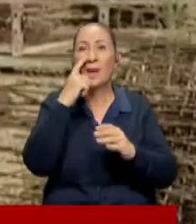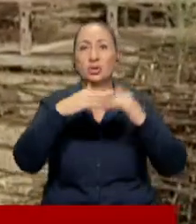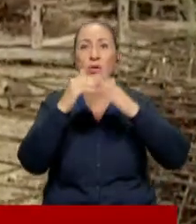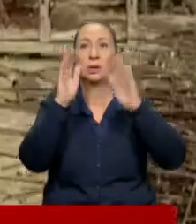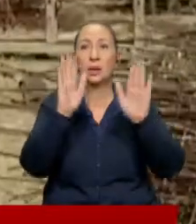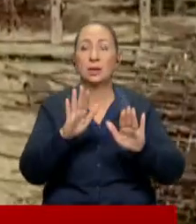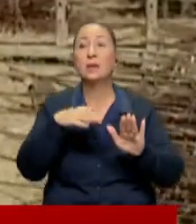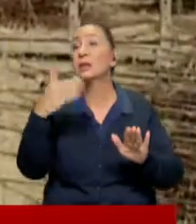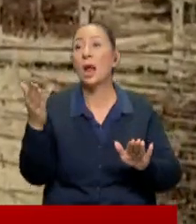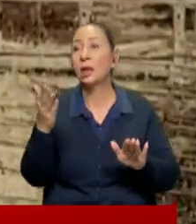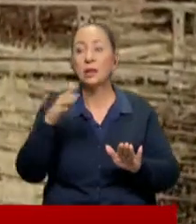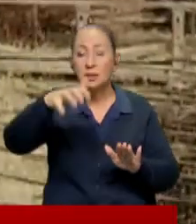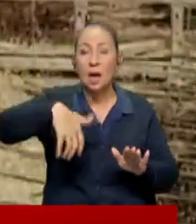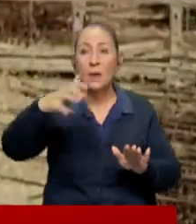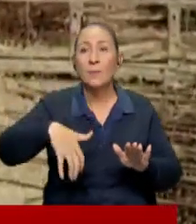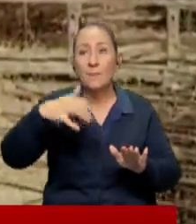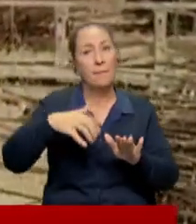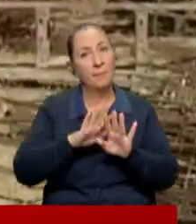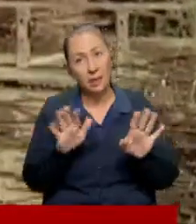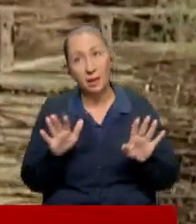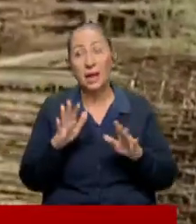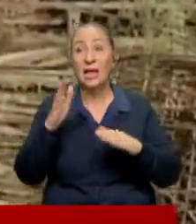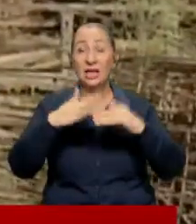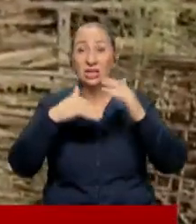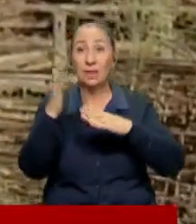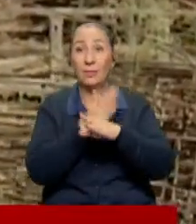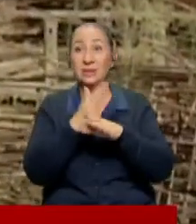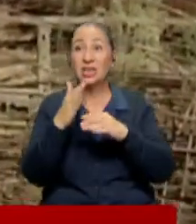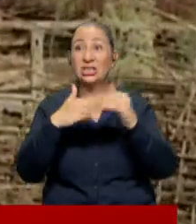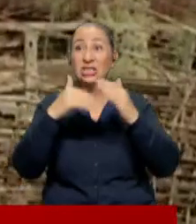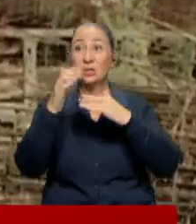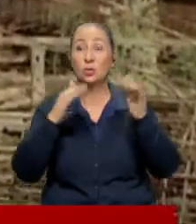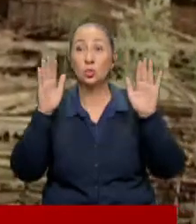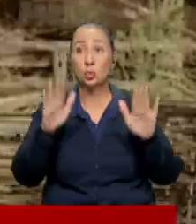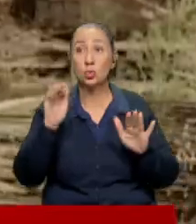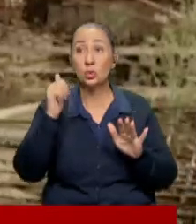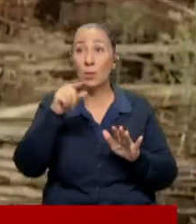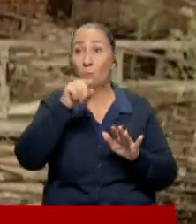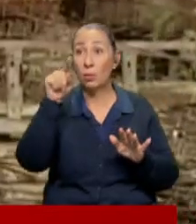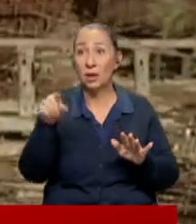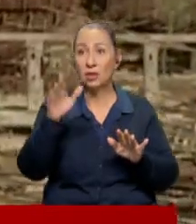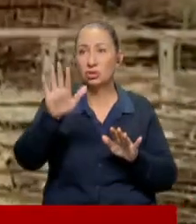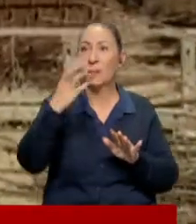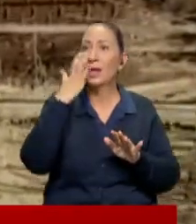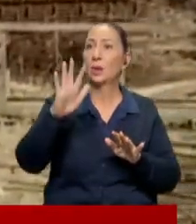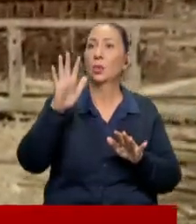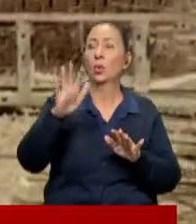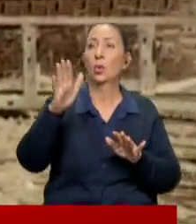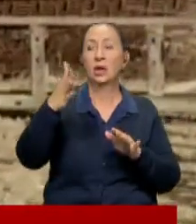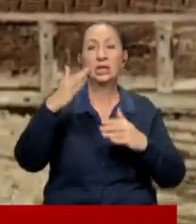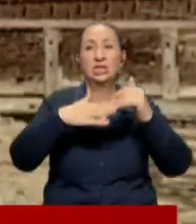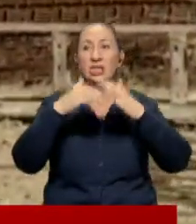inşaatta kaldı, diğerlerinin ise temelleri kazıldı. İnşaat malzemeleri ise inşaatın durduğu günden bu yana dışarıda bekliyor.